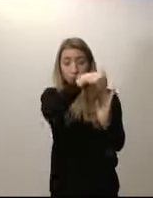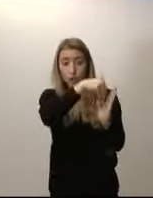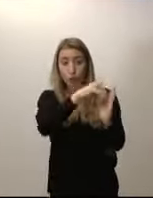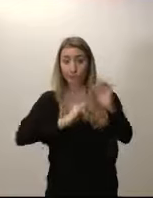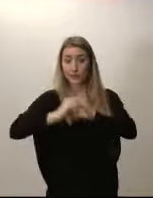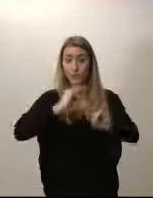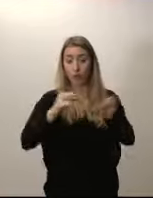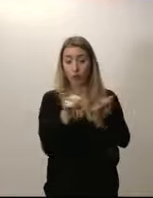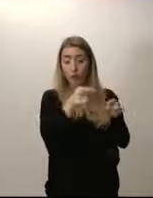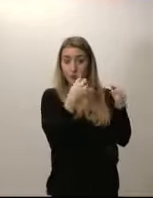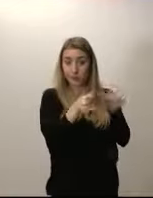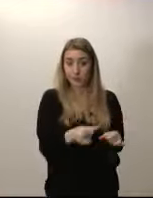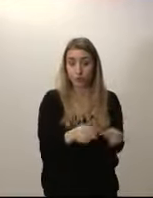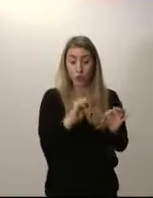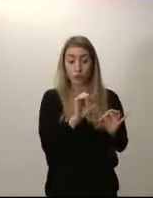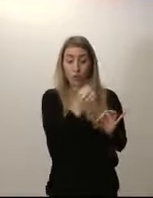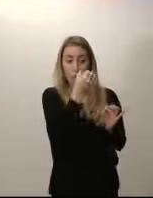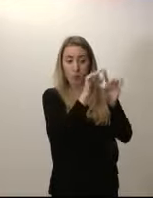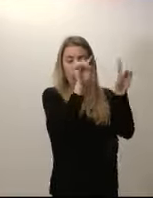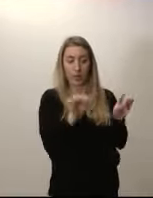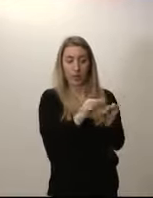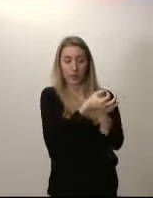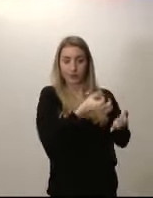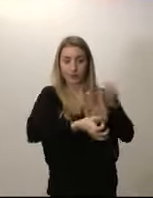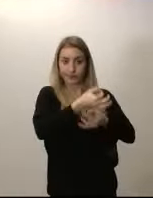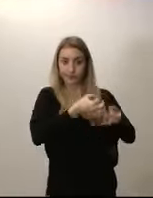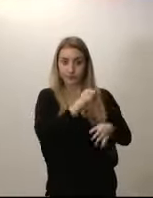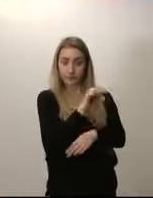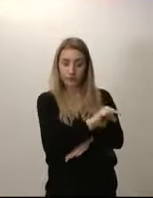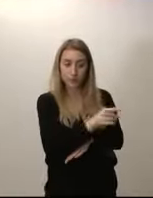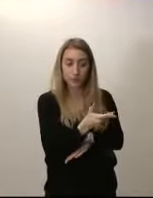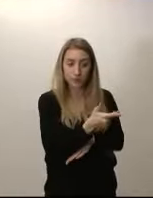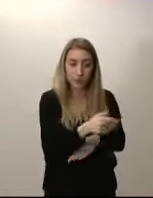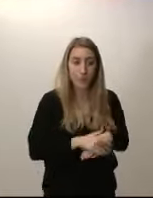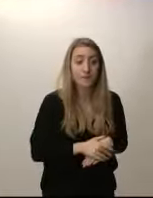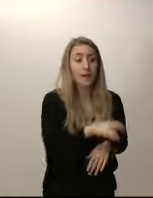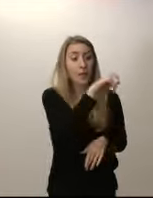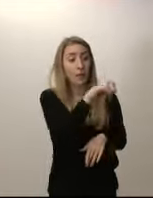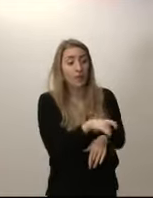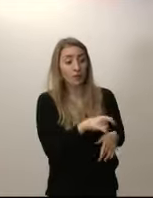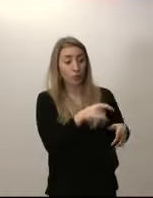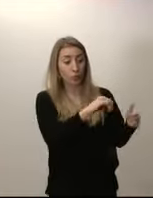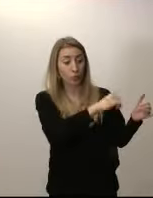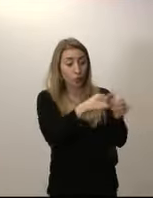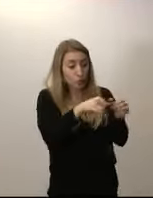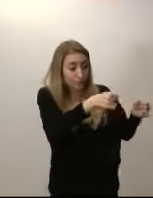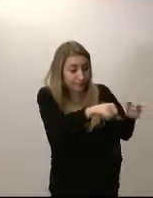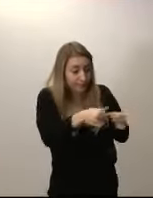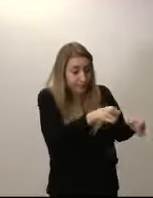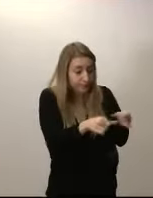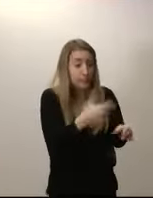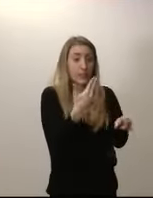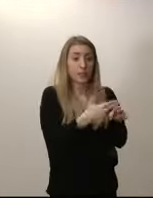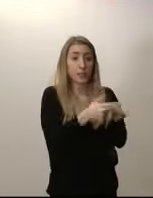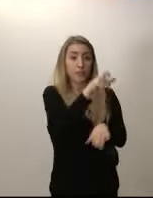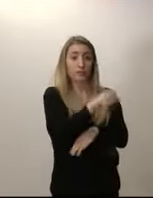dans le préambule de son roman, Georges Perec distingue celui qui joue avec le puzzle et qu'il appelle le